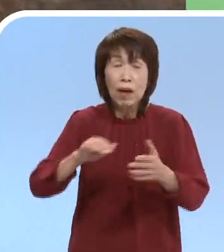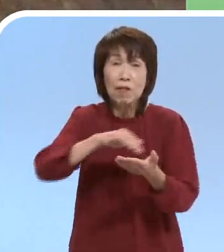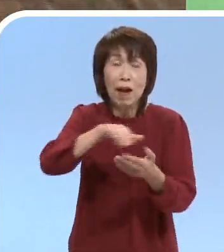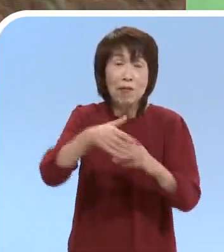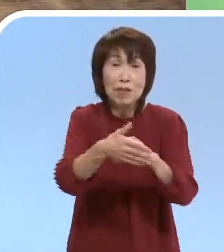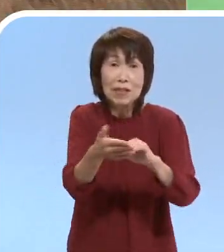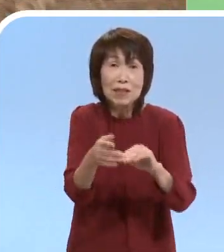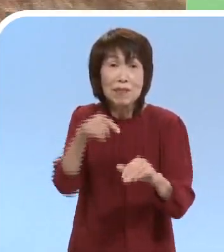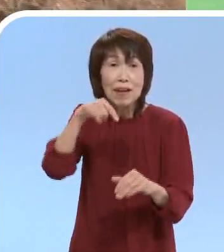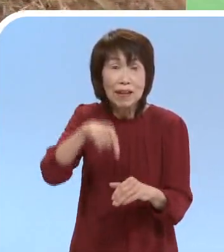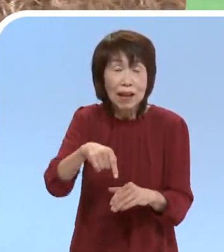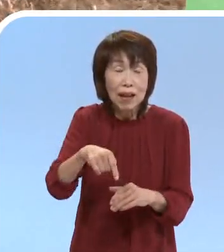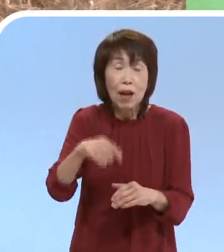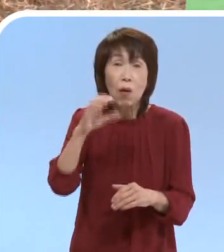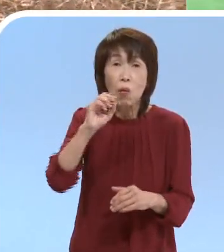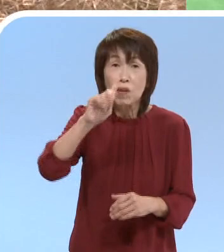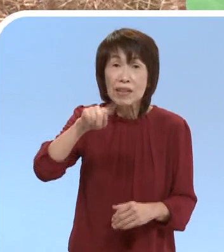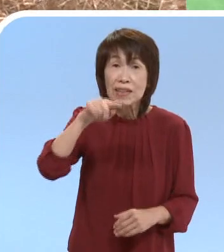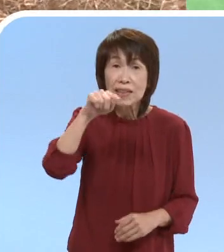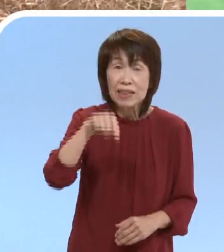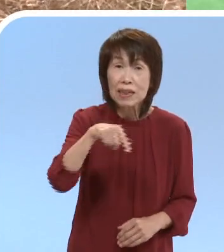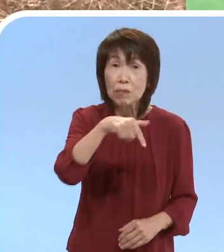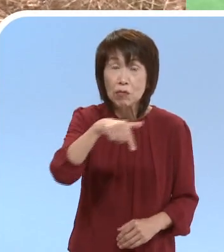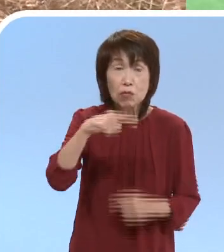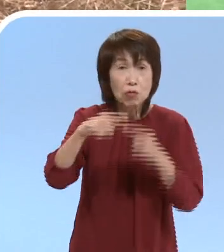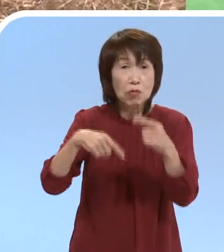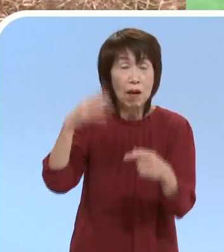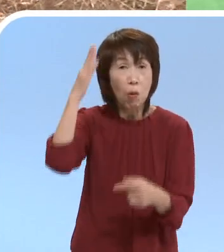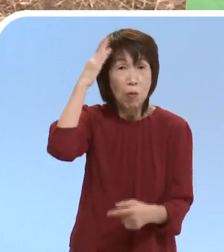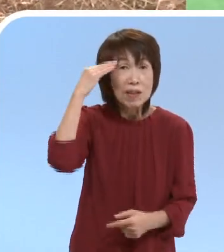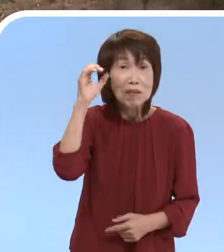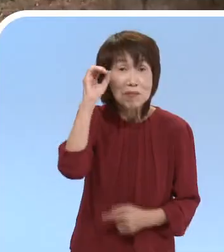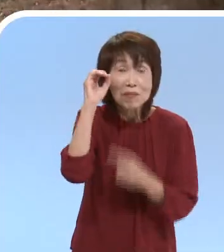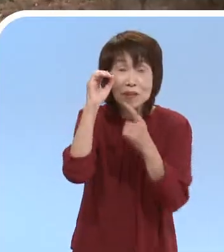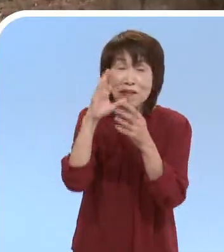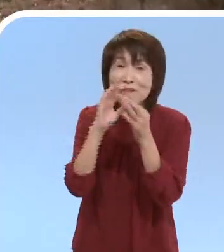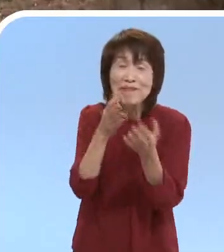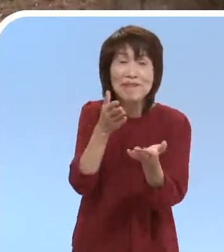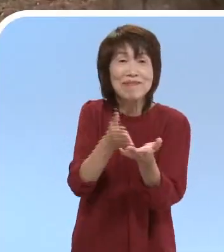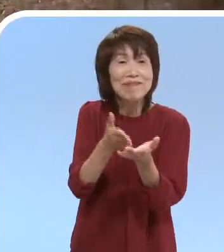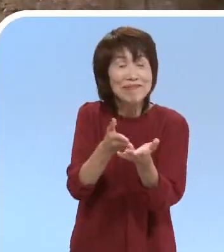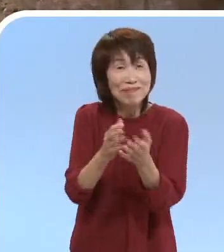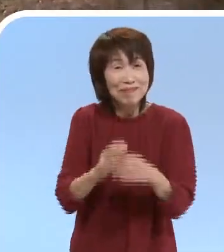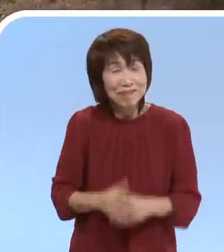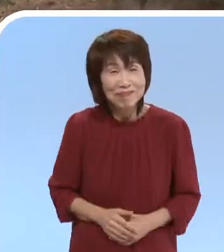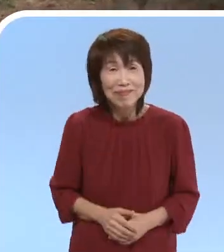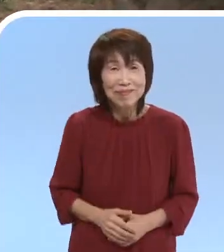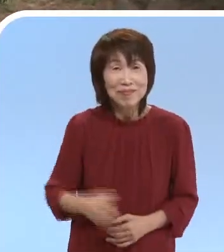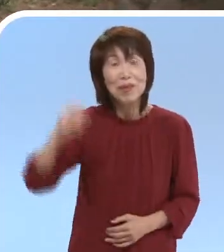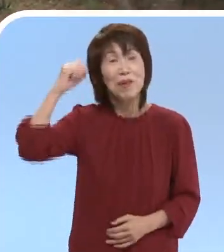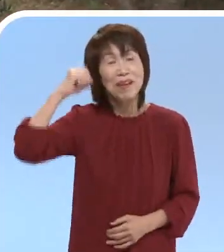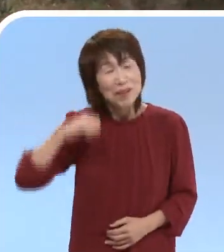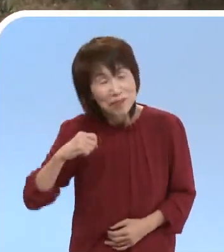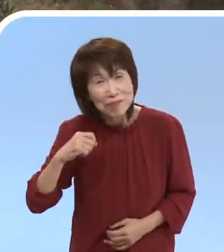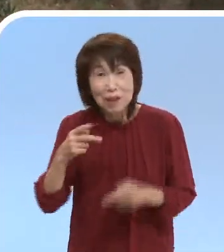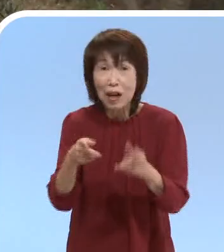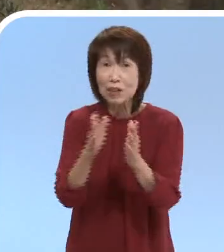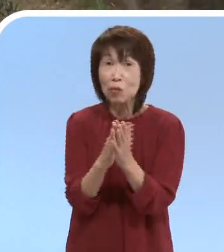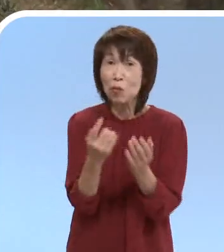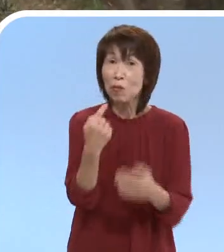今回は淡路島でオリーブの魅力に触れます。 おはようございます、橋本雅子です